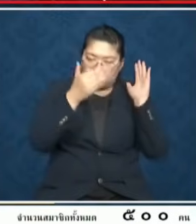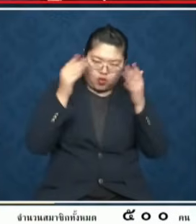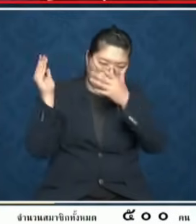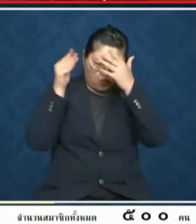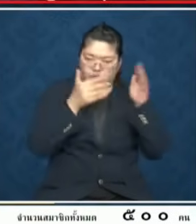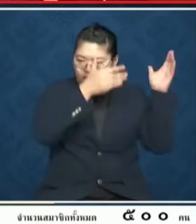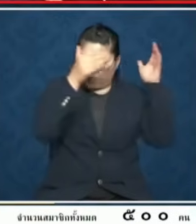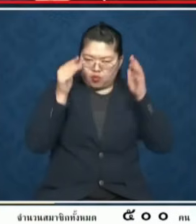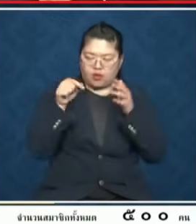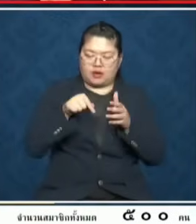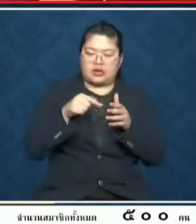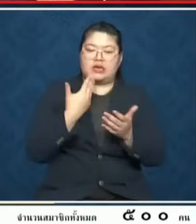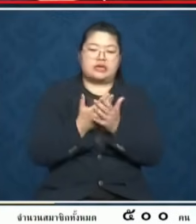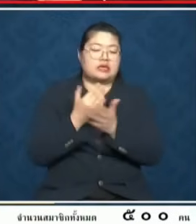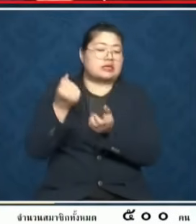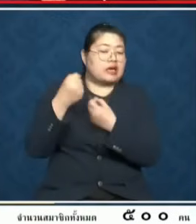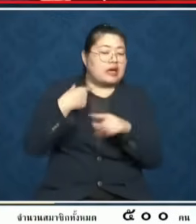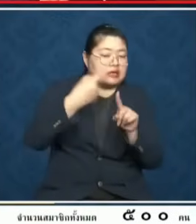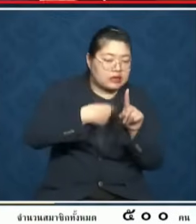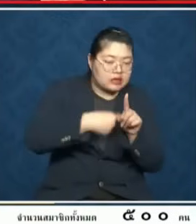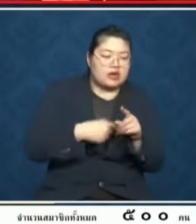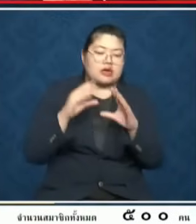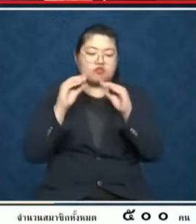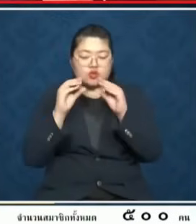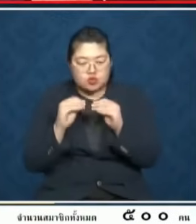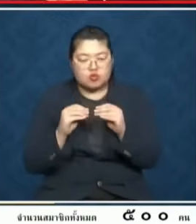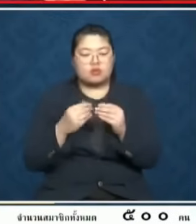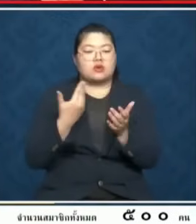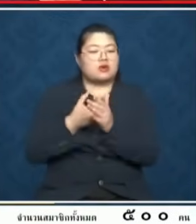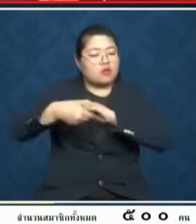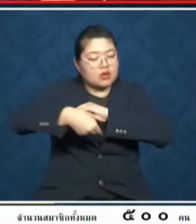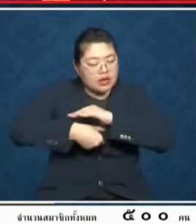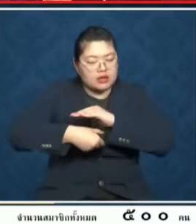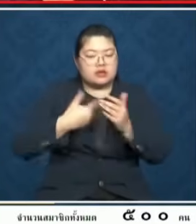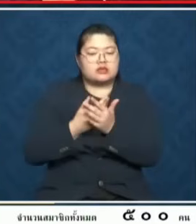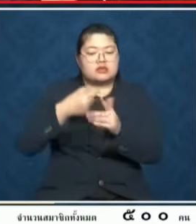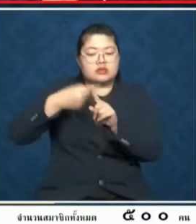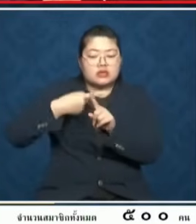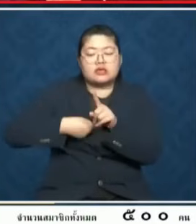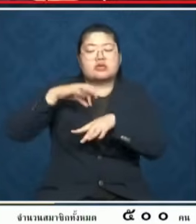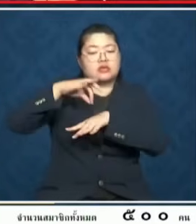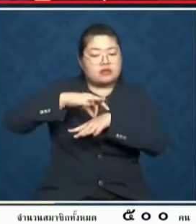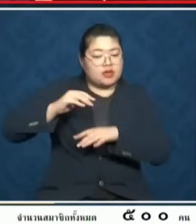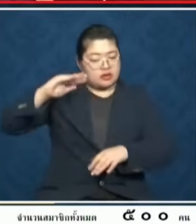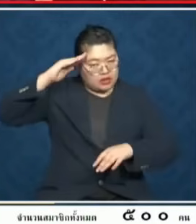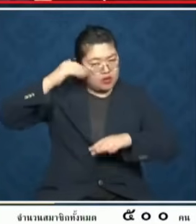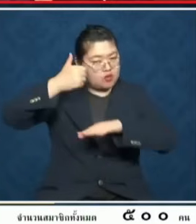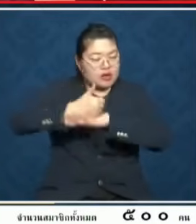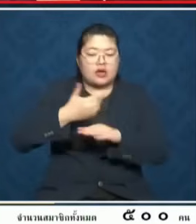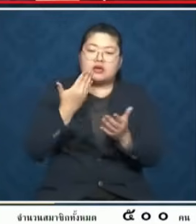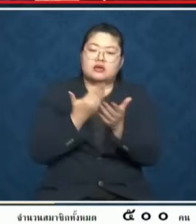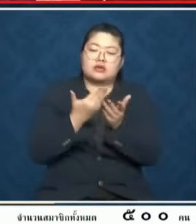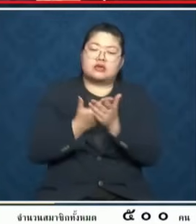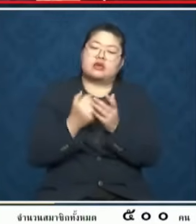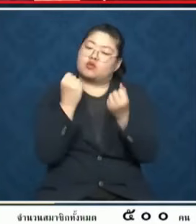หมวกหลายใบได้รับทั้งค่าตอบแทนรายเดือนค่าเบี้ยประชุมได้รับโบนัสได้รับเงินเดือนประจำตำต่งนายพลได้ค่าตอบ